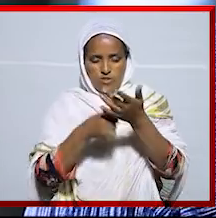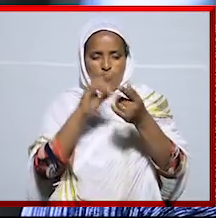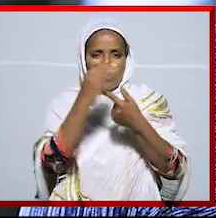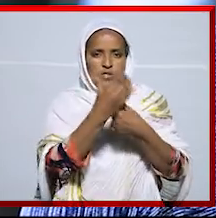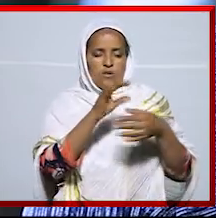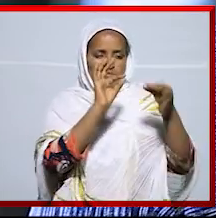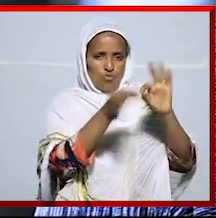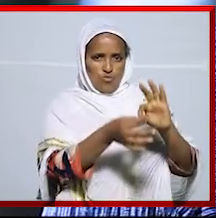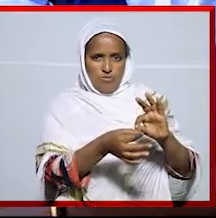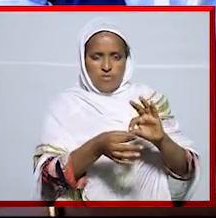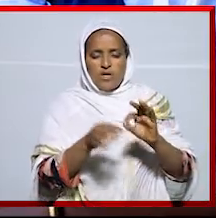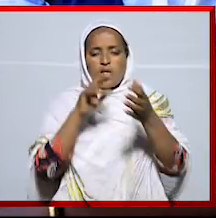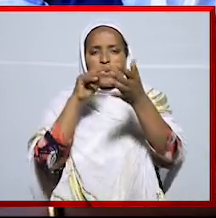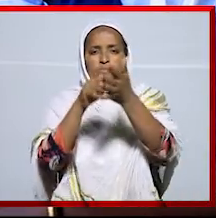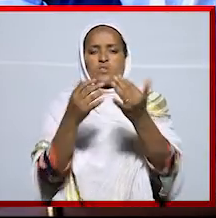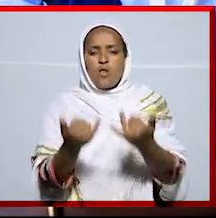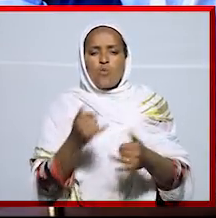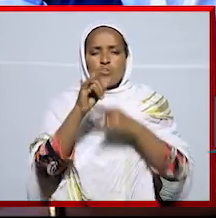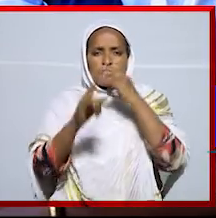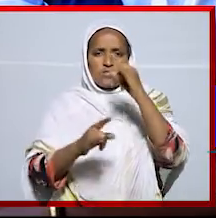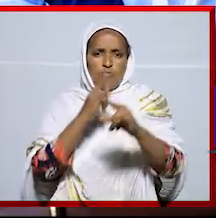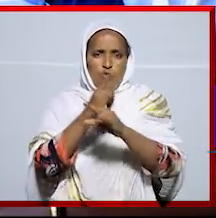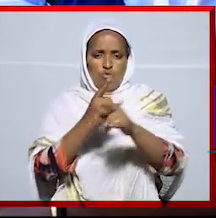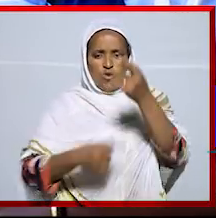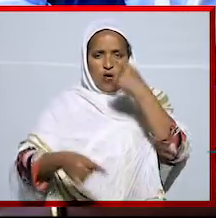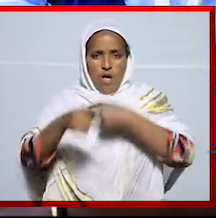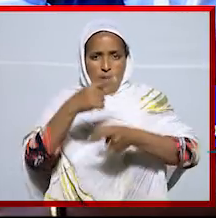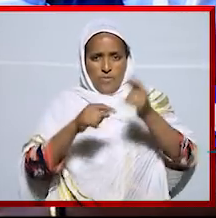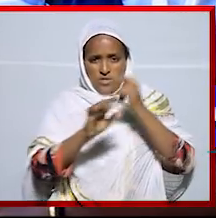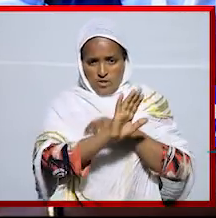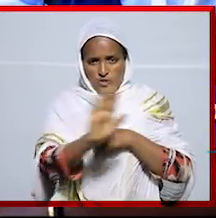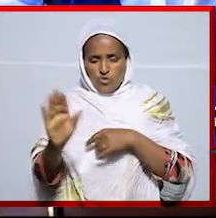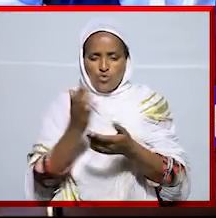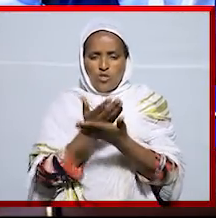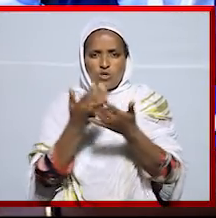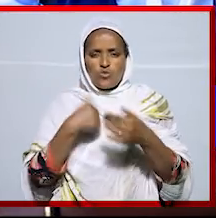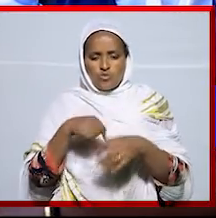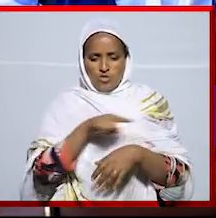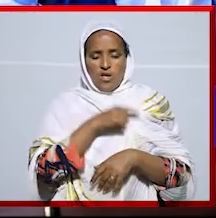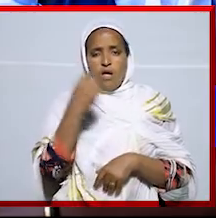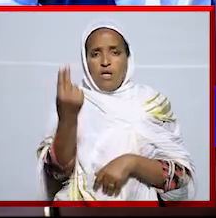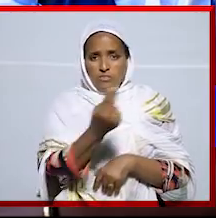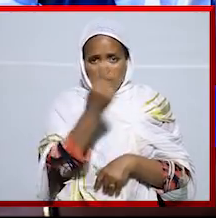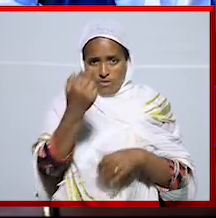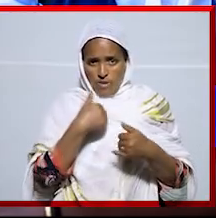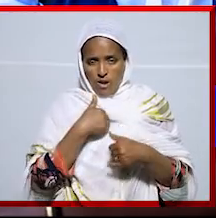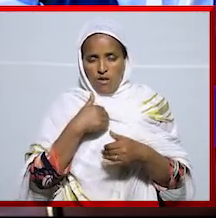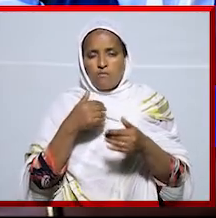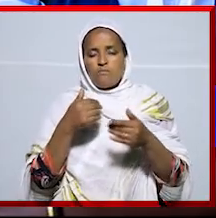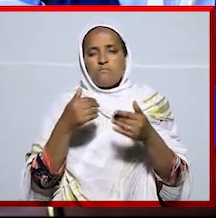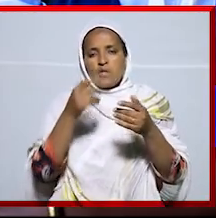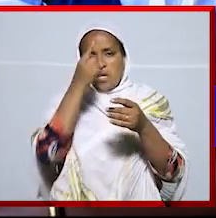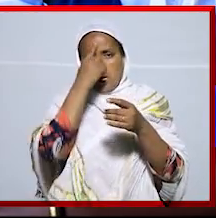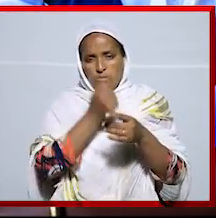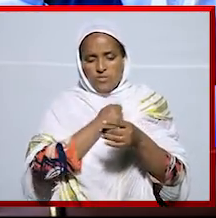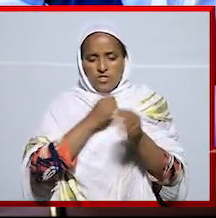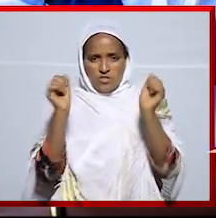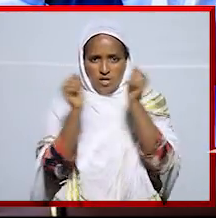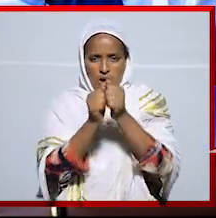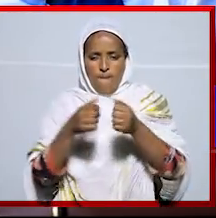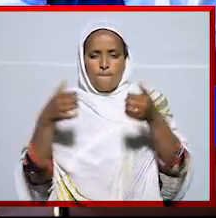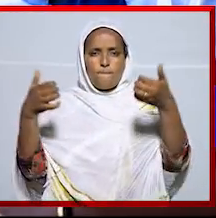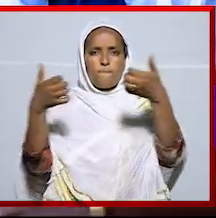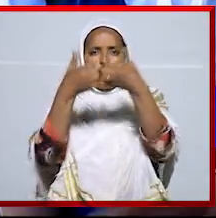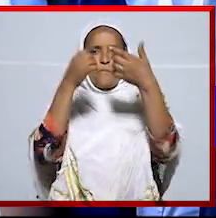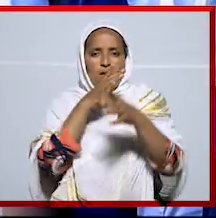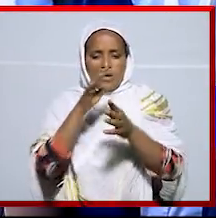ያስባለሁ ከዚህ አንፃር መነዘረዋለሁ አሁን ለምሳሌ ዘመኑ ያመጣቻቸው ነገሮች እየተጠቀመ ማለት ከእምነታችን